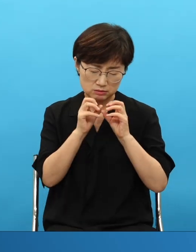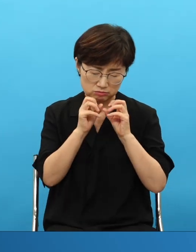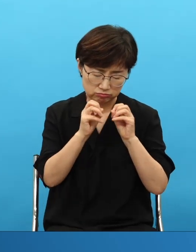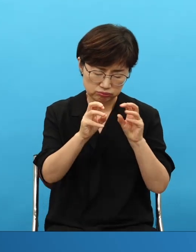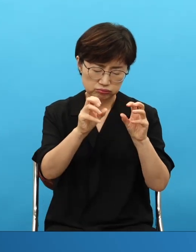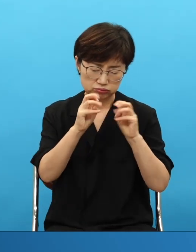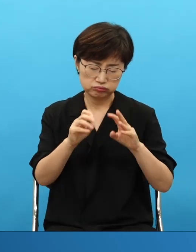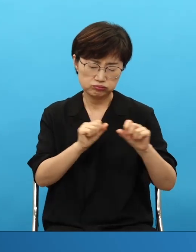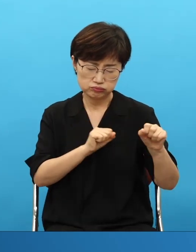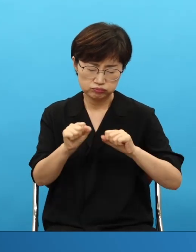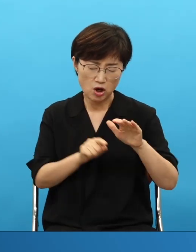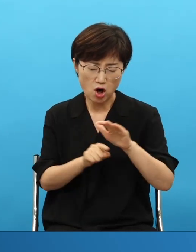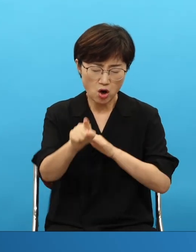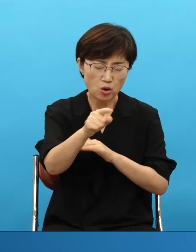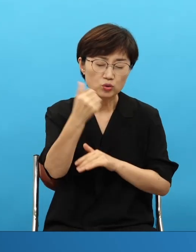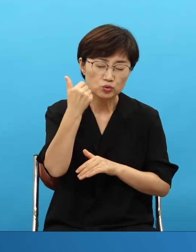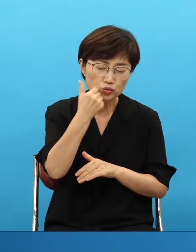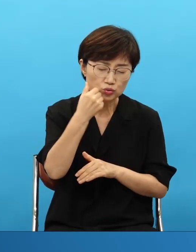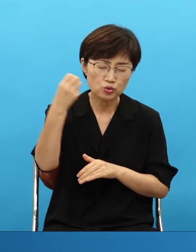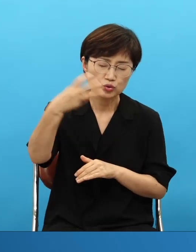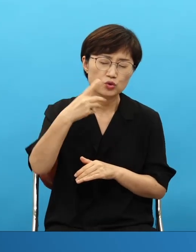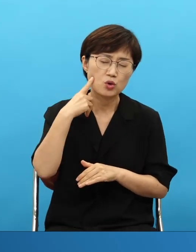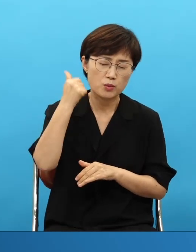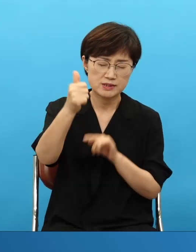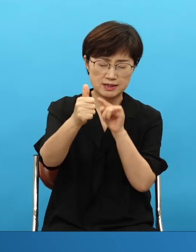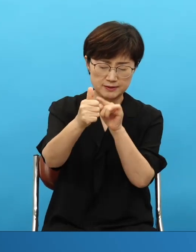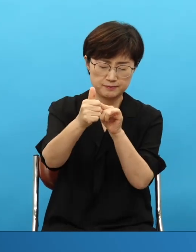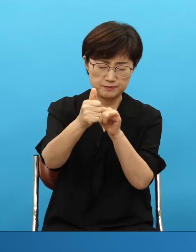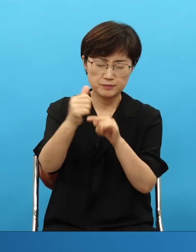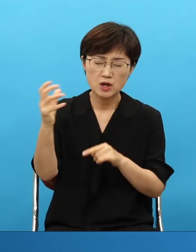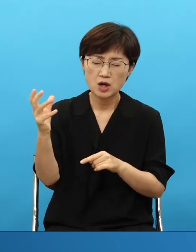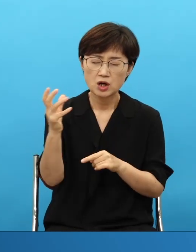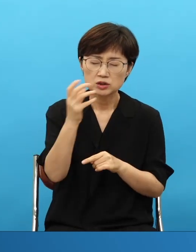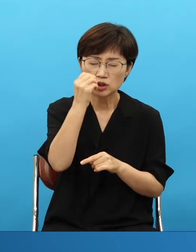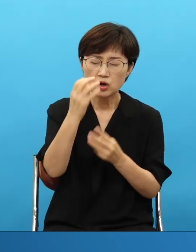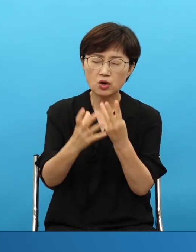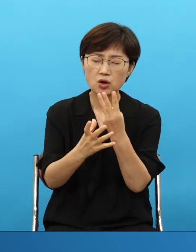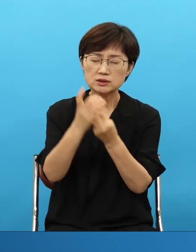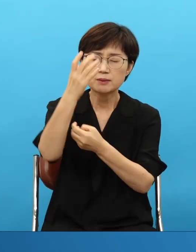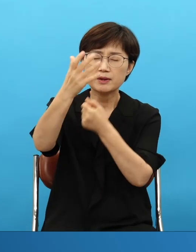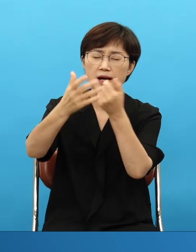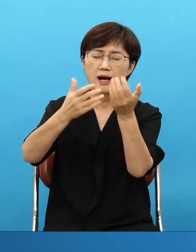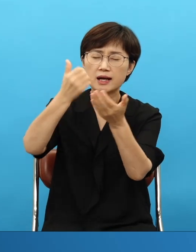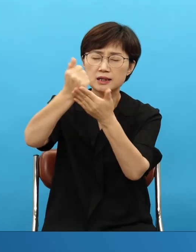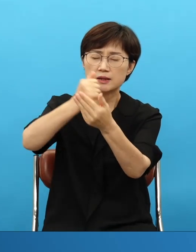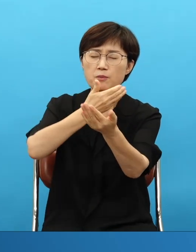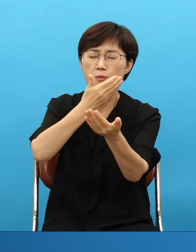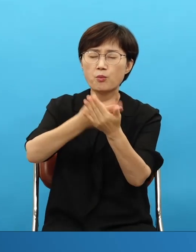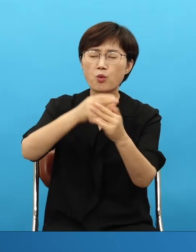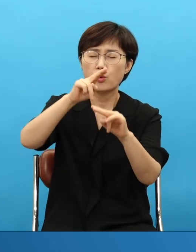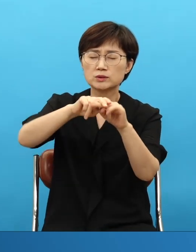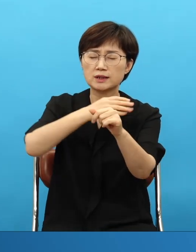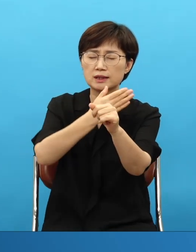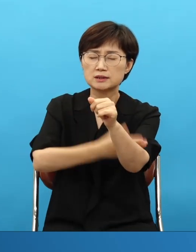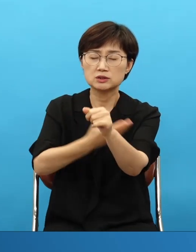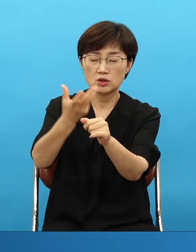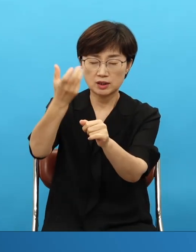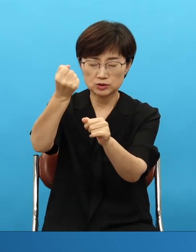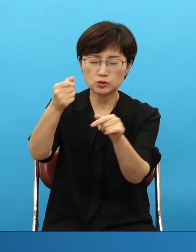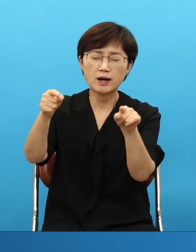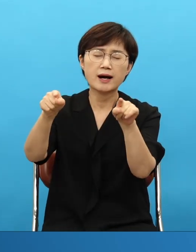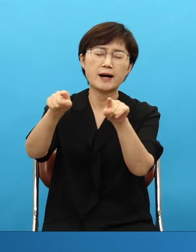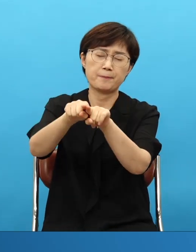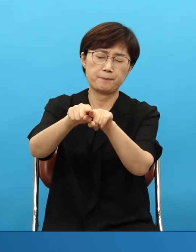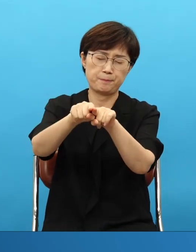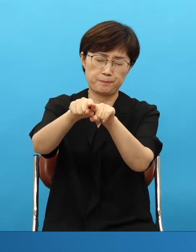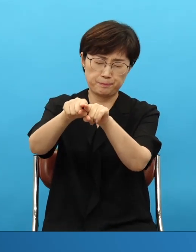신유광수목사님에게성삼위하나님께서보좌의능력으로함께하여주옵소서 为时代性的传道